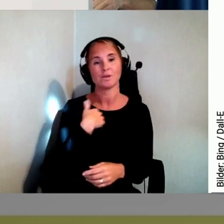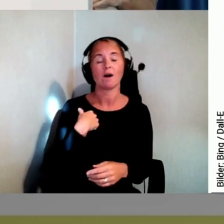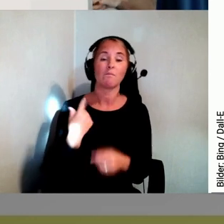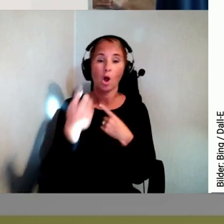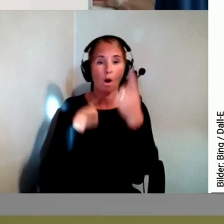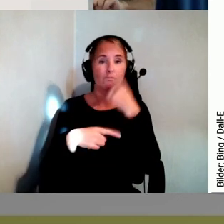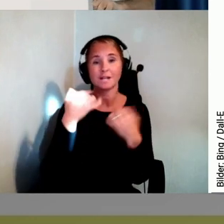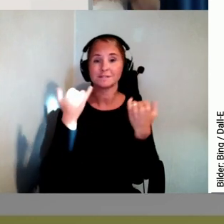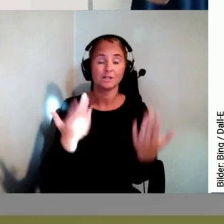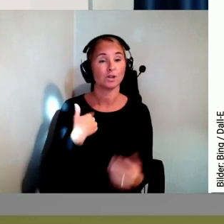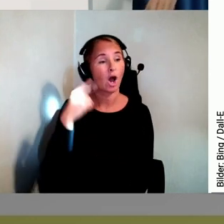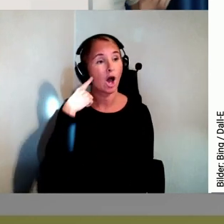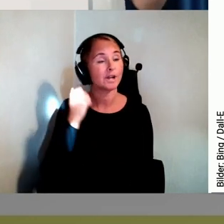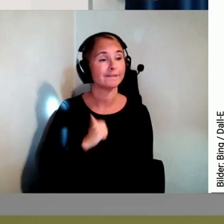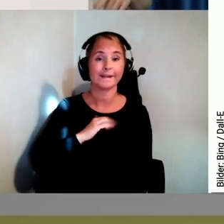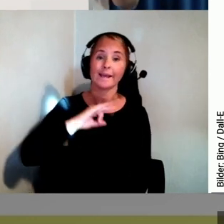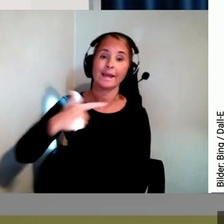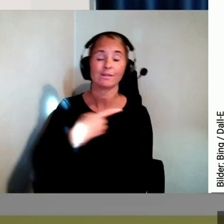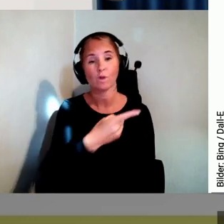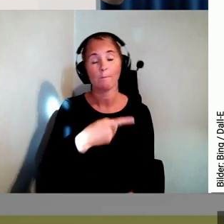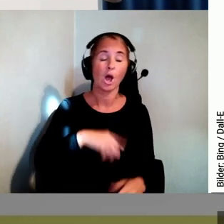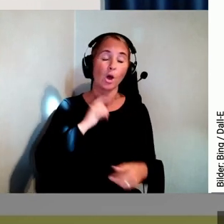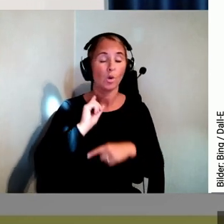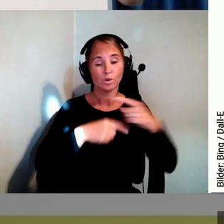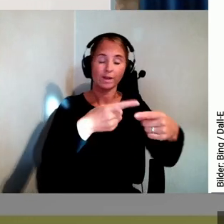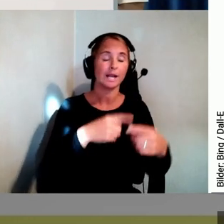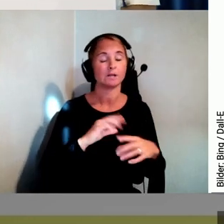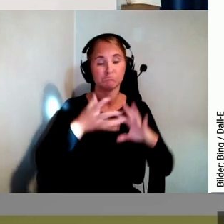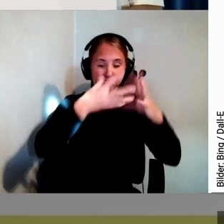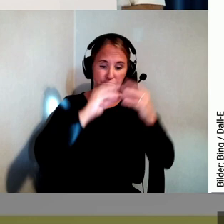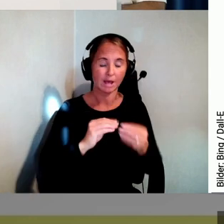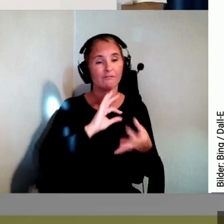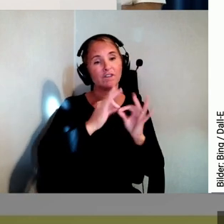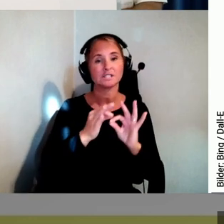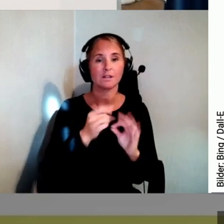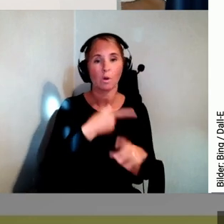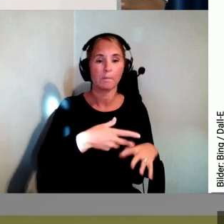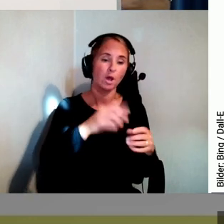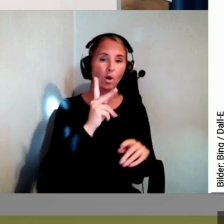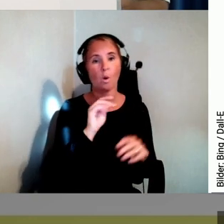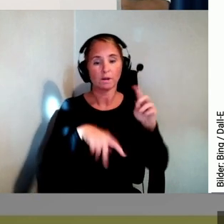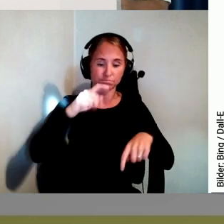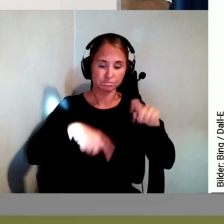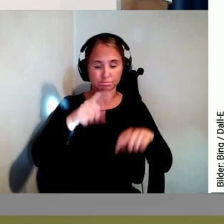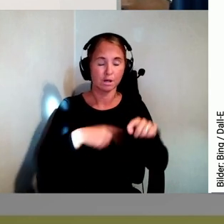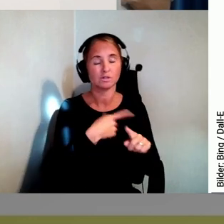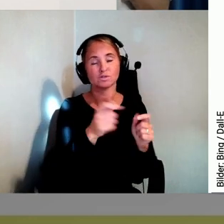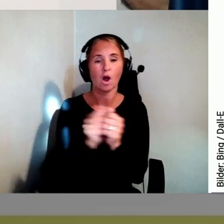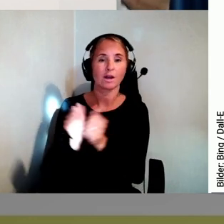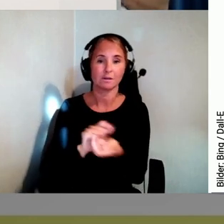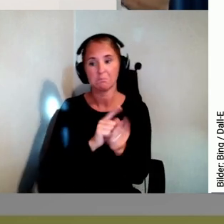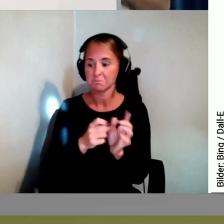hörde att tillgänglighet är sånt som utvecklarna fixar det de kodar lite grejer så blir allting bra Det är inte mitt problem utan